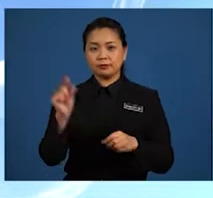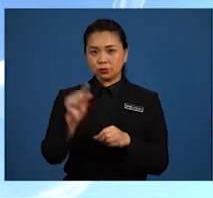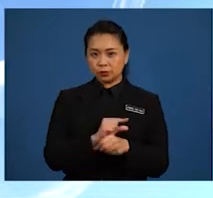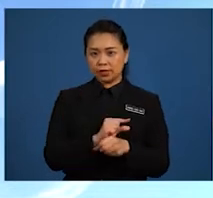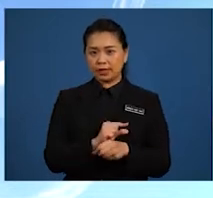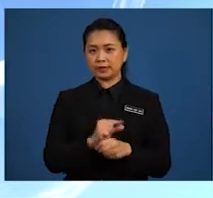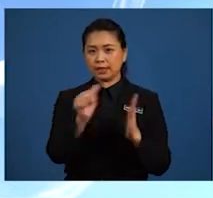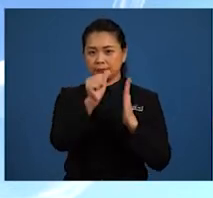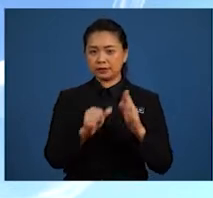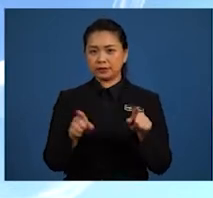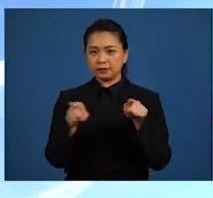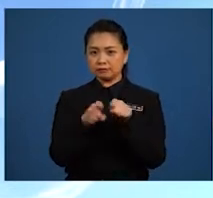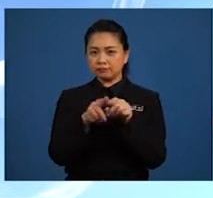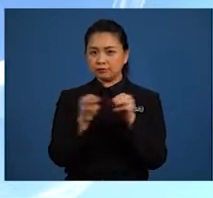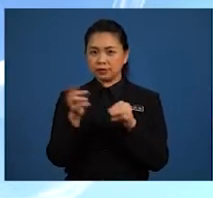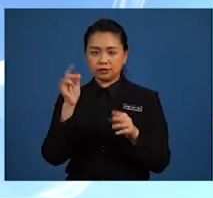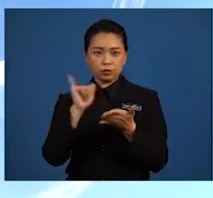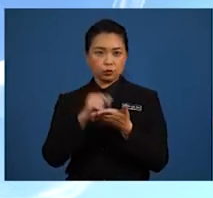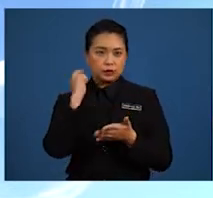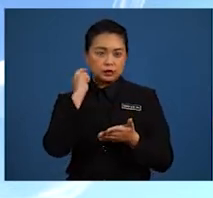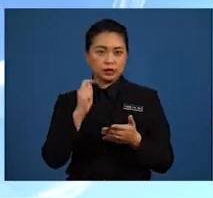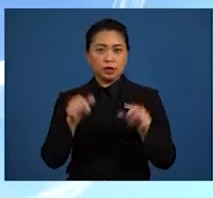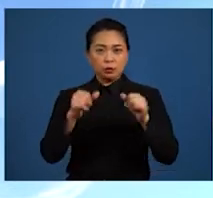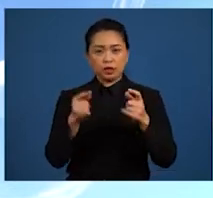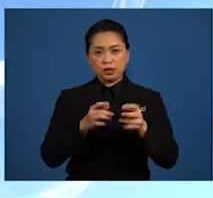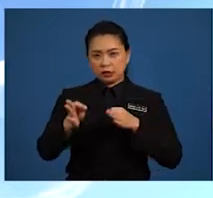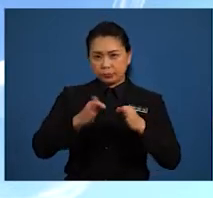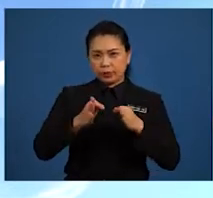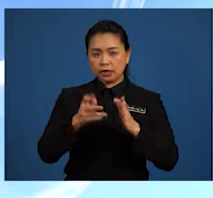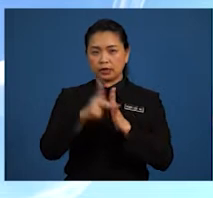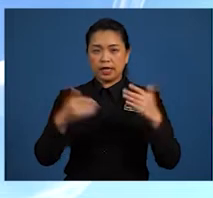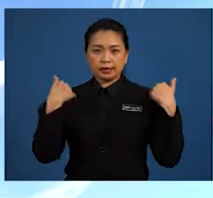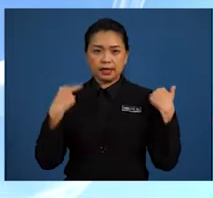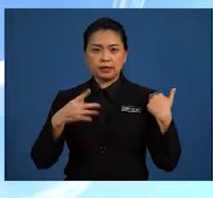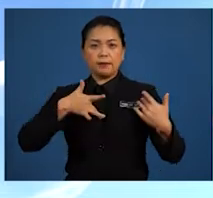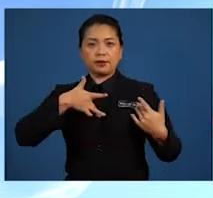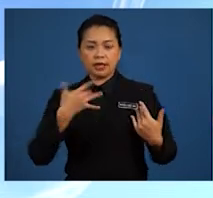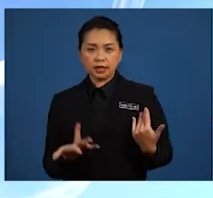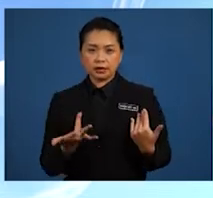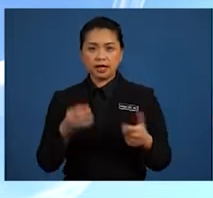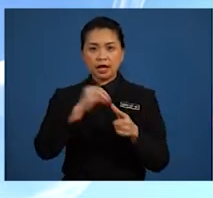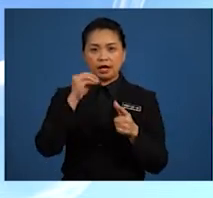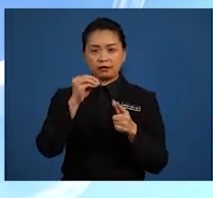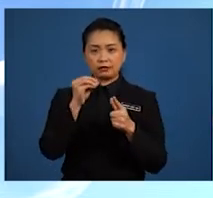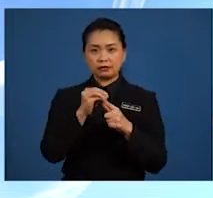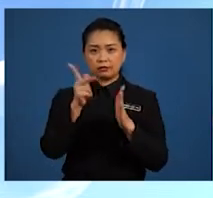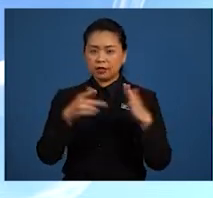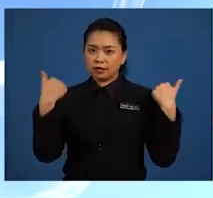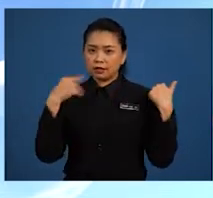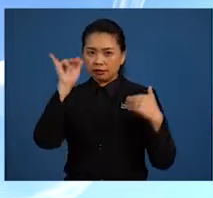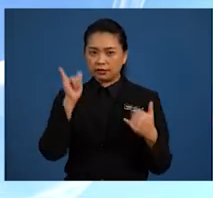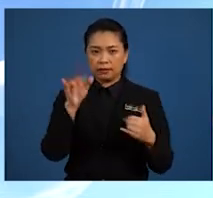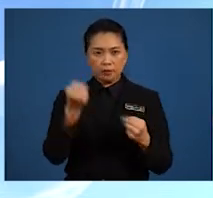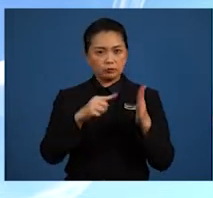animasi seperti ini boleh menjelaskan keadaan perasaan atau suasana yang